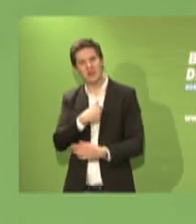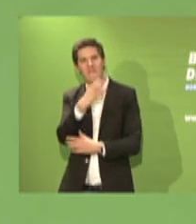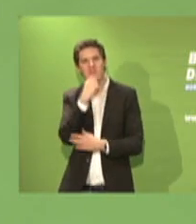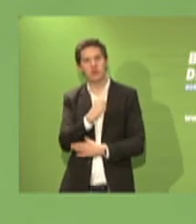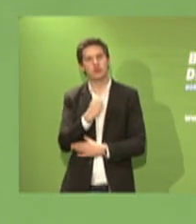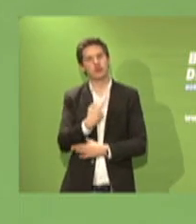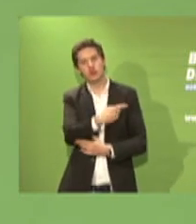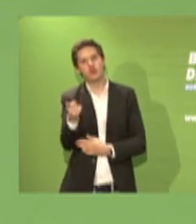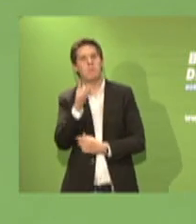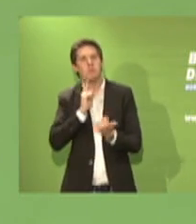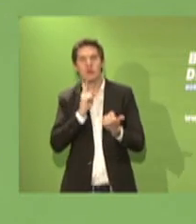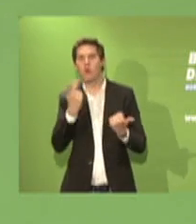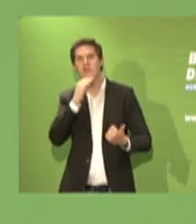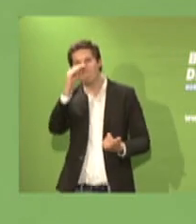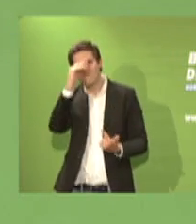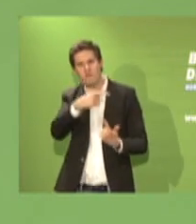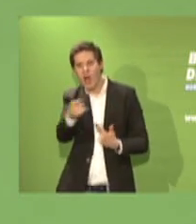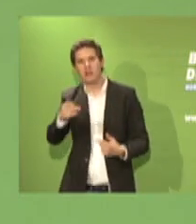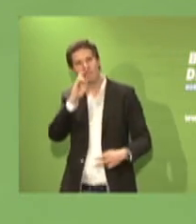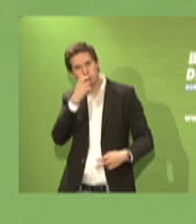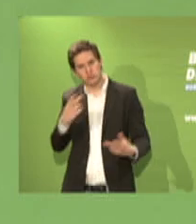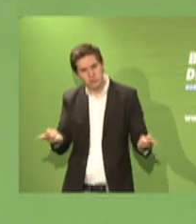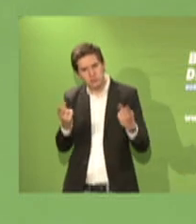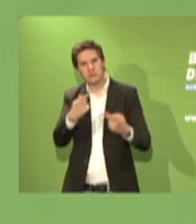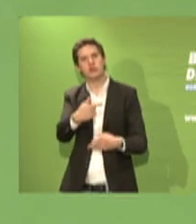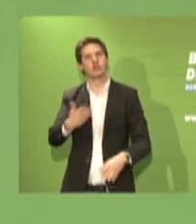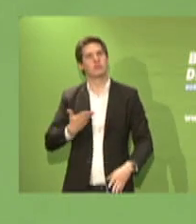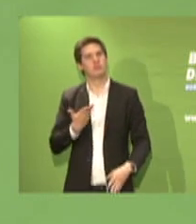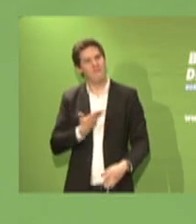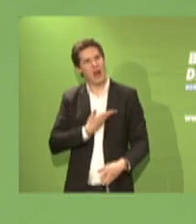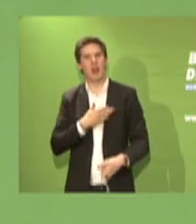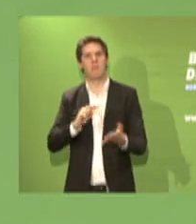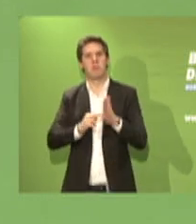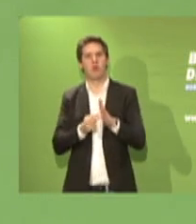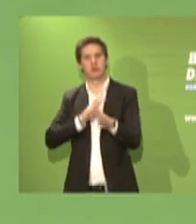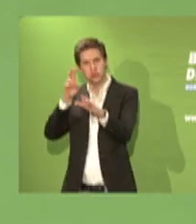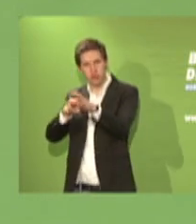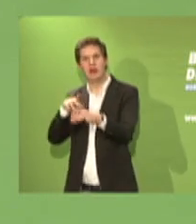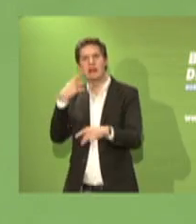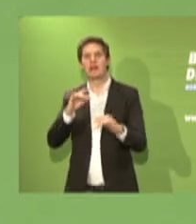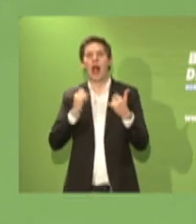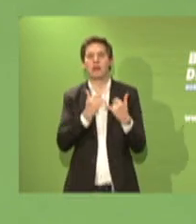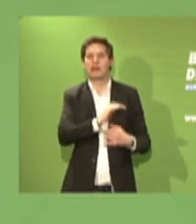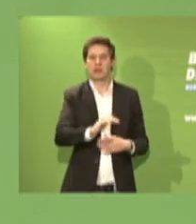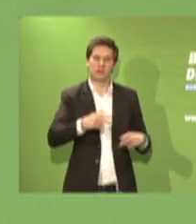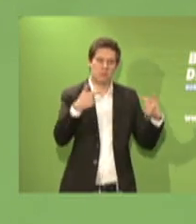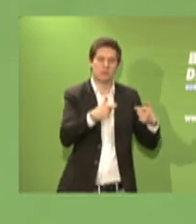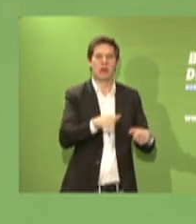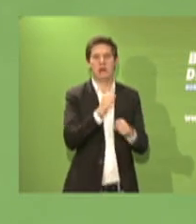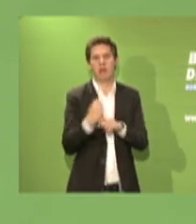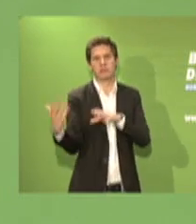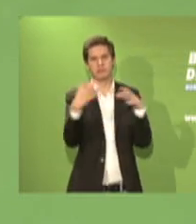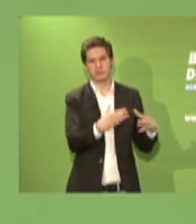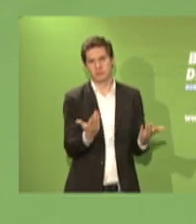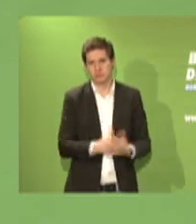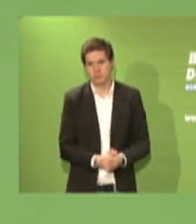ein politisches Ehrenamt zu erleichtern und sie zu motivieren, Ämter zu übernehmen. Und ich brauche euch das wahrscheinlich nicht sagen, gerade jetzt nach den